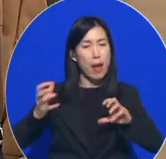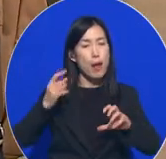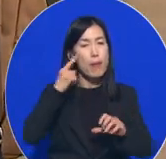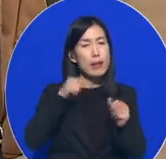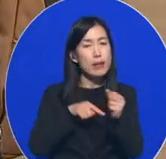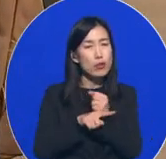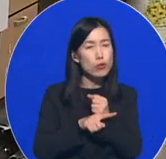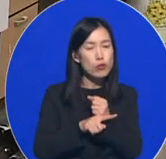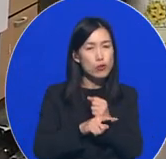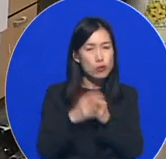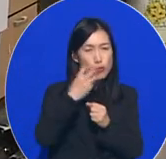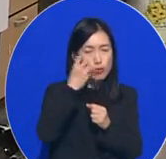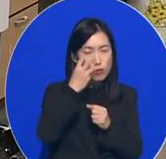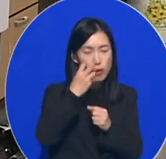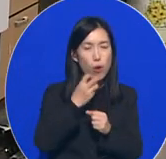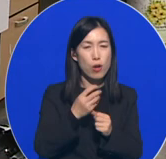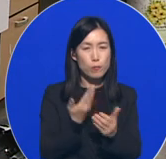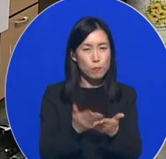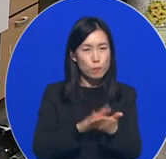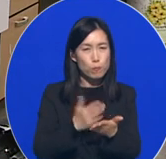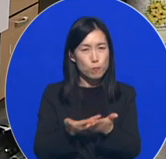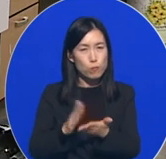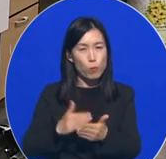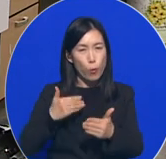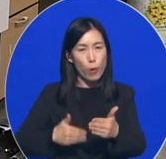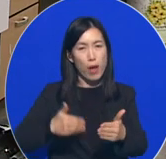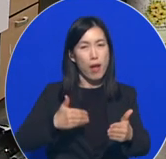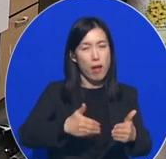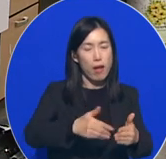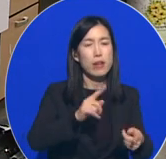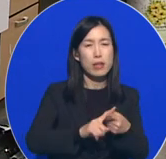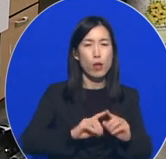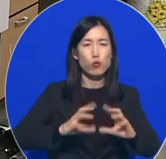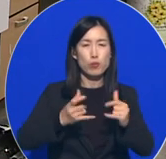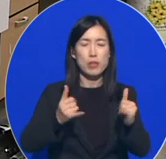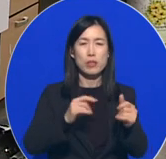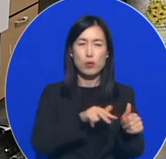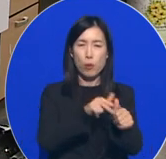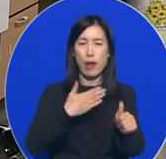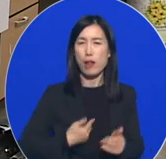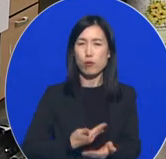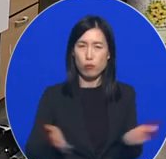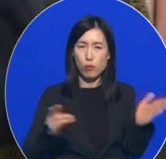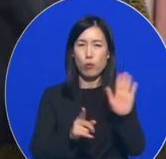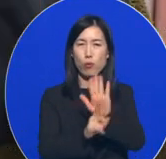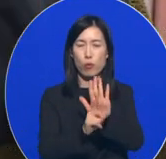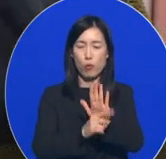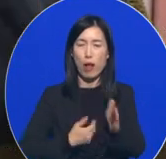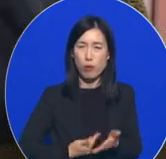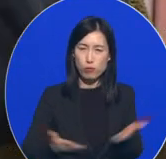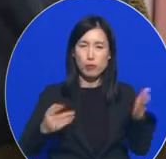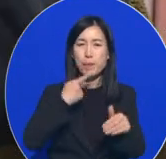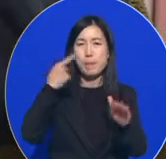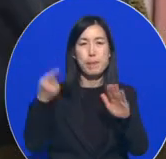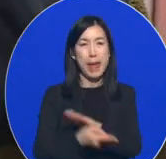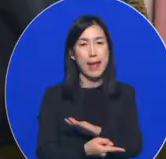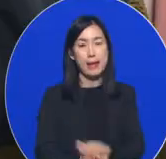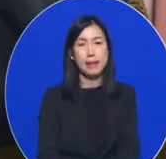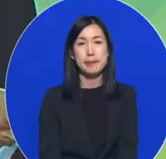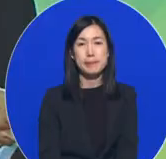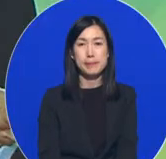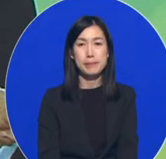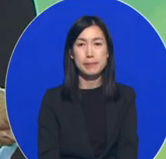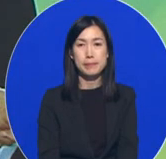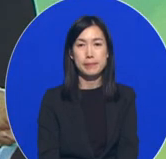분석해 복고 진행 상황 등을 주기적으로 투명하게 국민에게 알리라고 주문했습니다 KTV 조태영